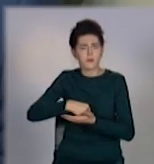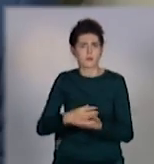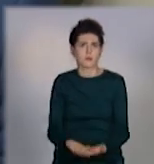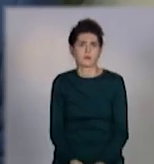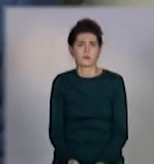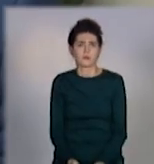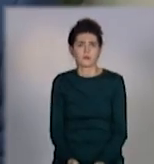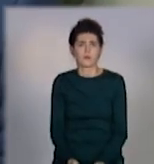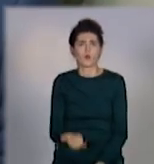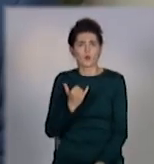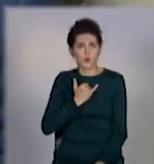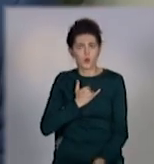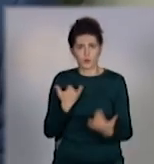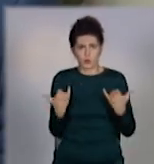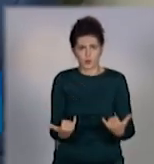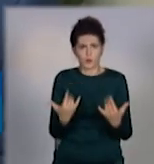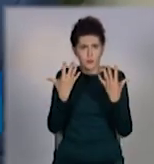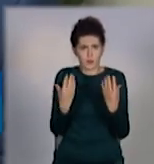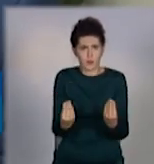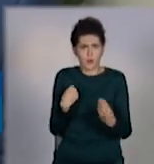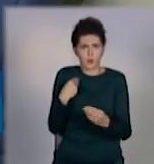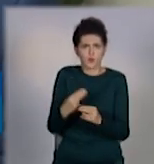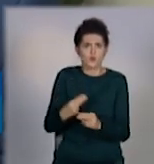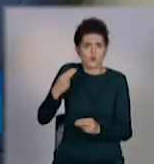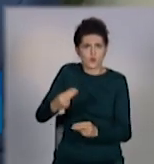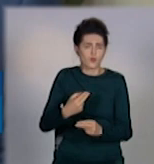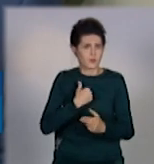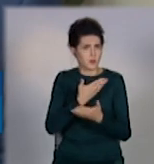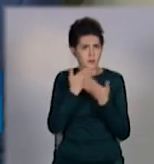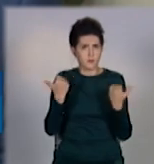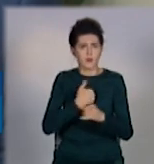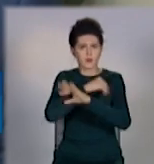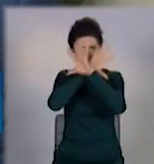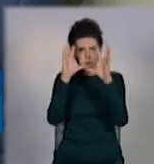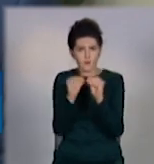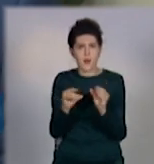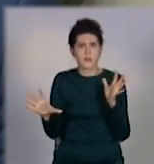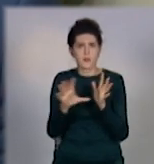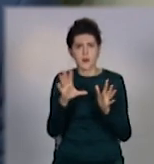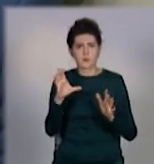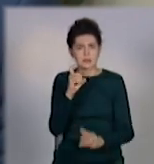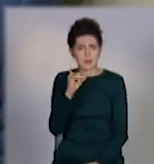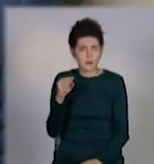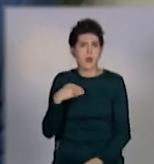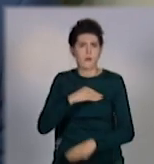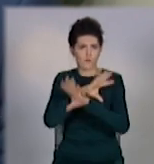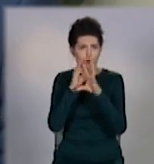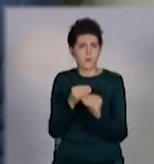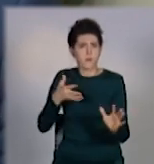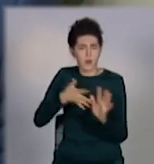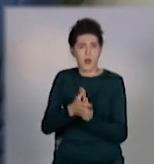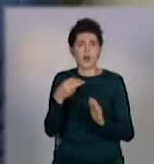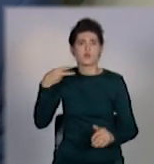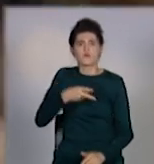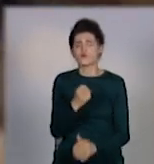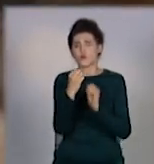У нас боргів на сьогоднішній день немає. Ми платимо енергосхід. И 2019 год мы закрываем в полном объеме.